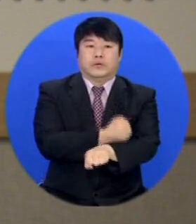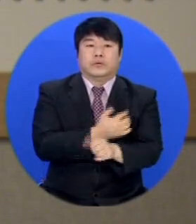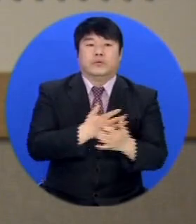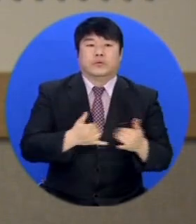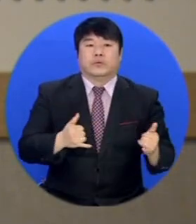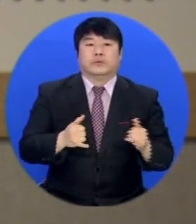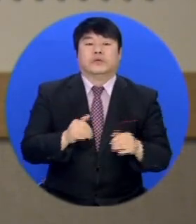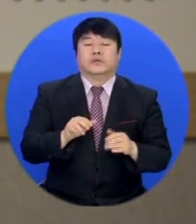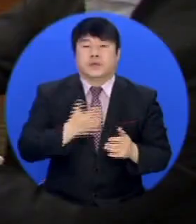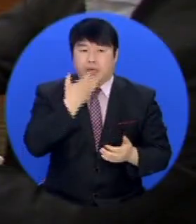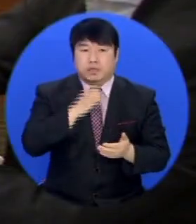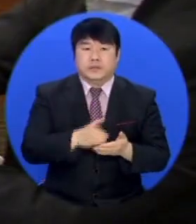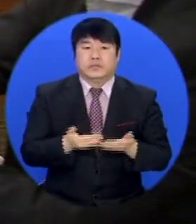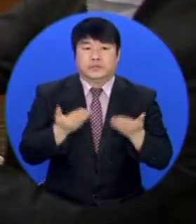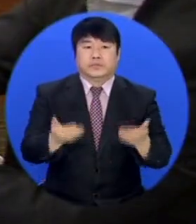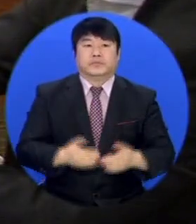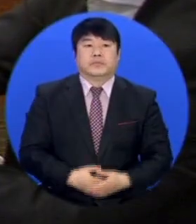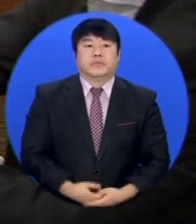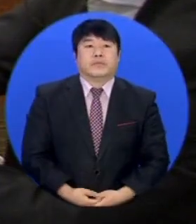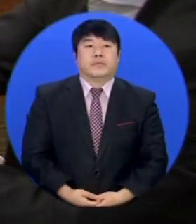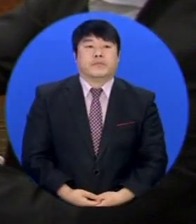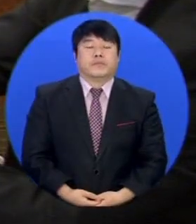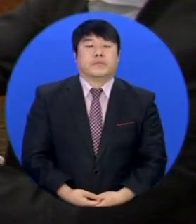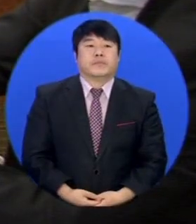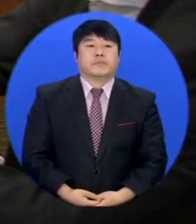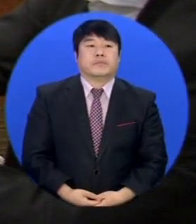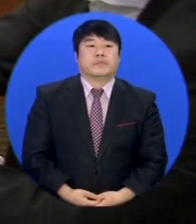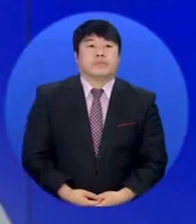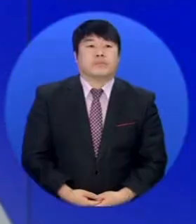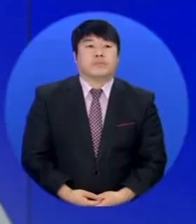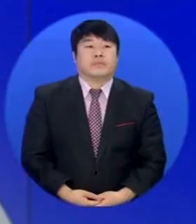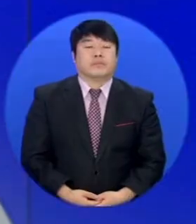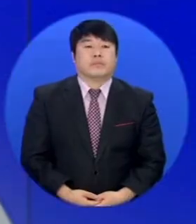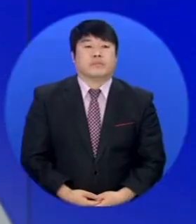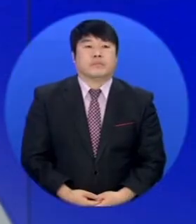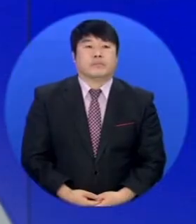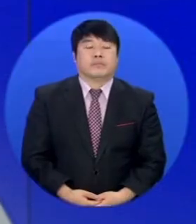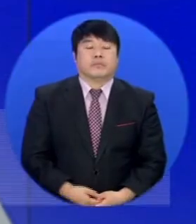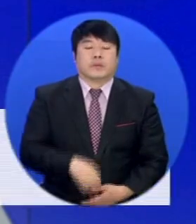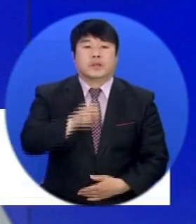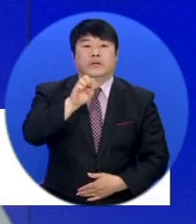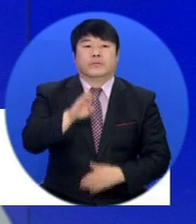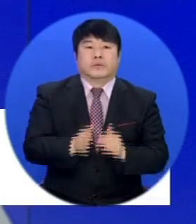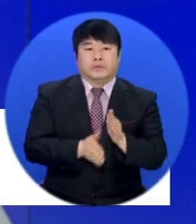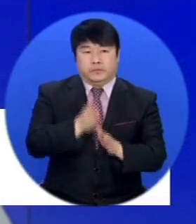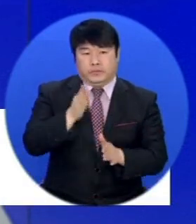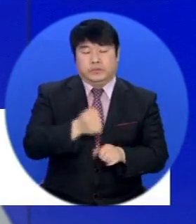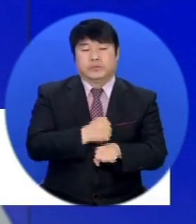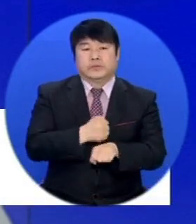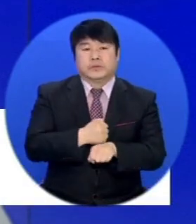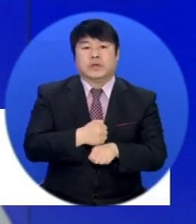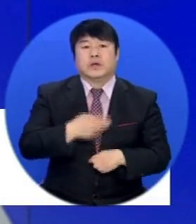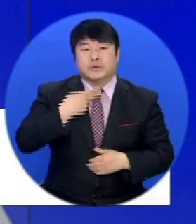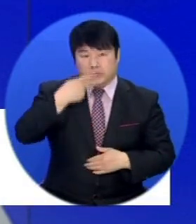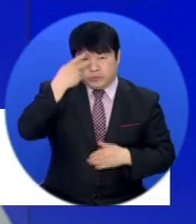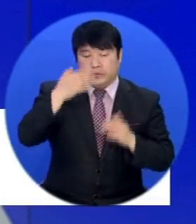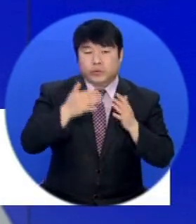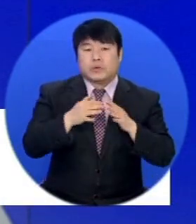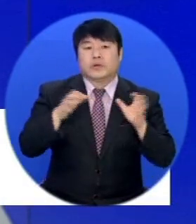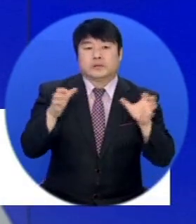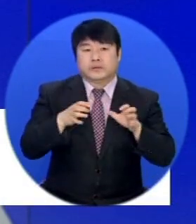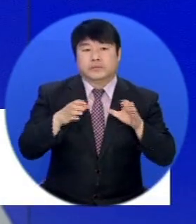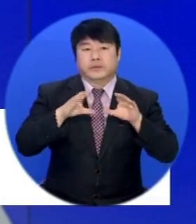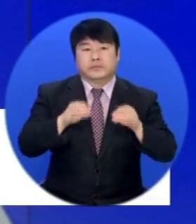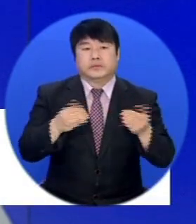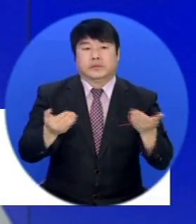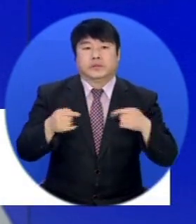진행했습니다. 가능한 것이었다고 생각됩니다. 광주시가 유흥시설에 대한 집합금지